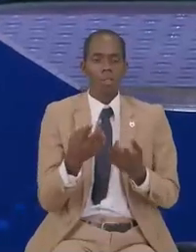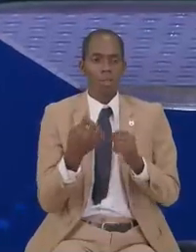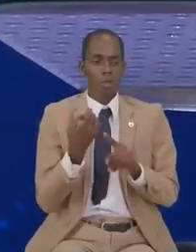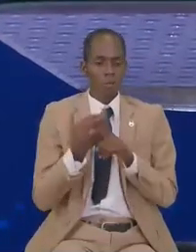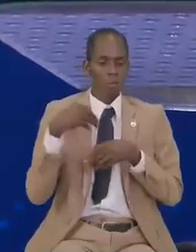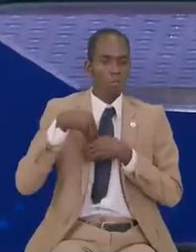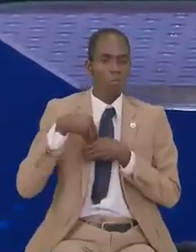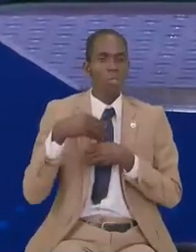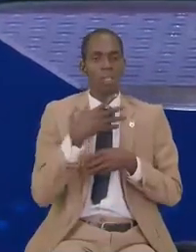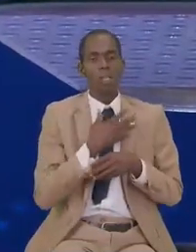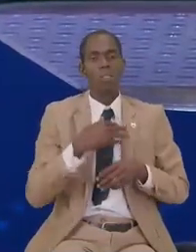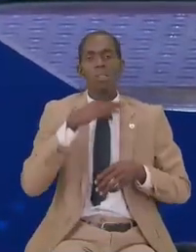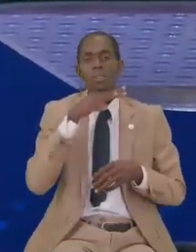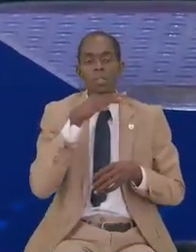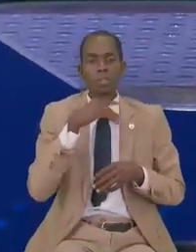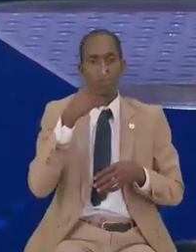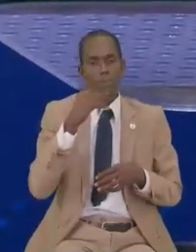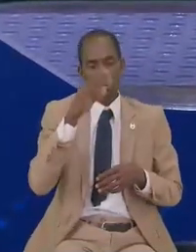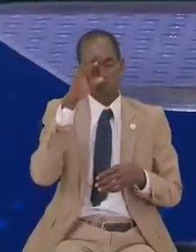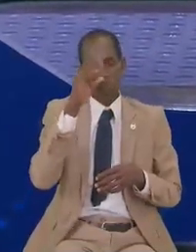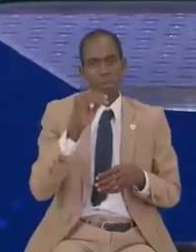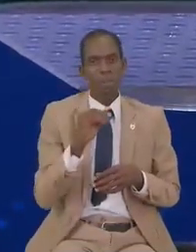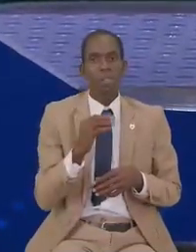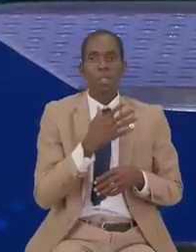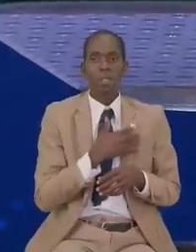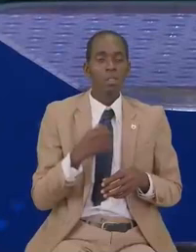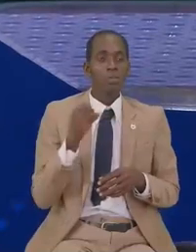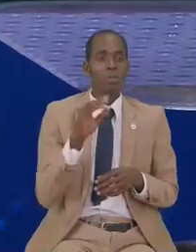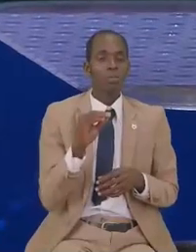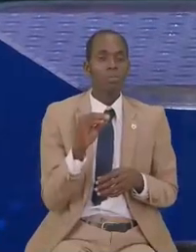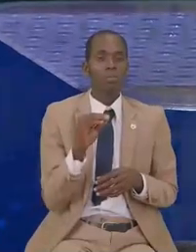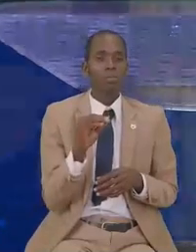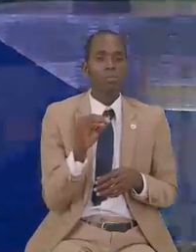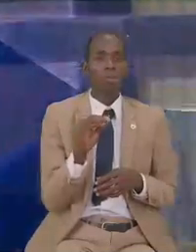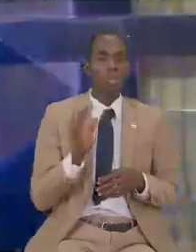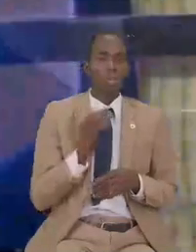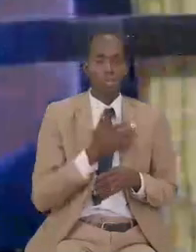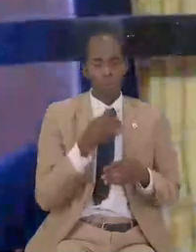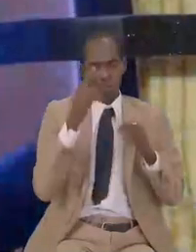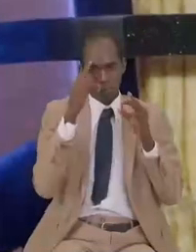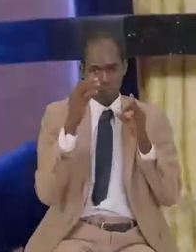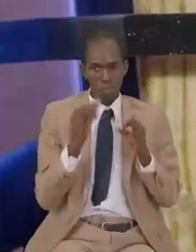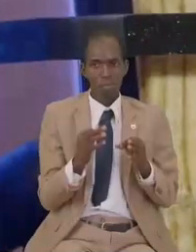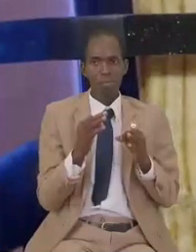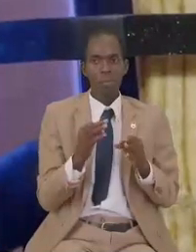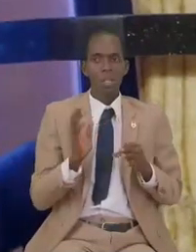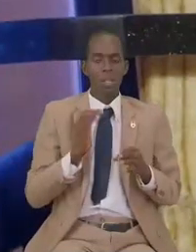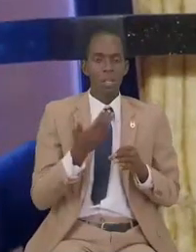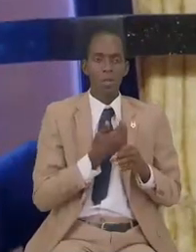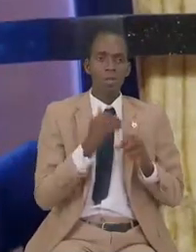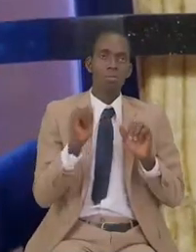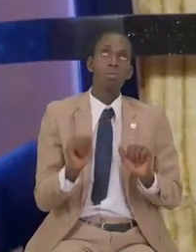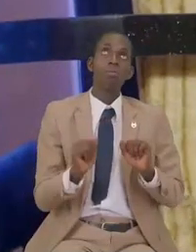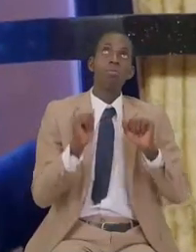Toutes ces choses mauvaises sortent du dedans et suivent l'homme. Notre décision, notre